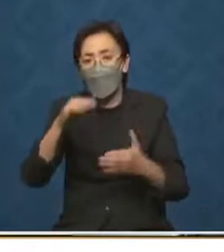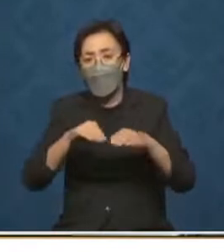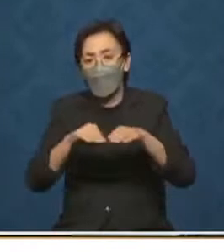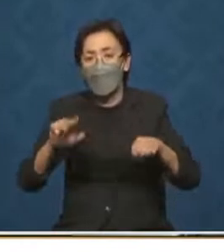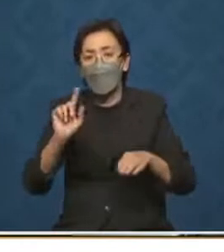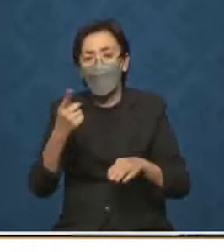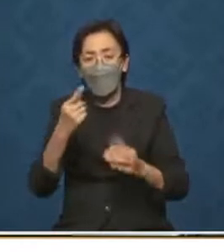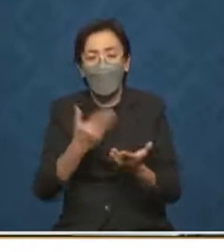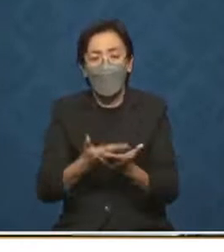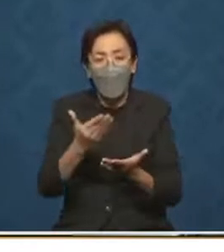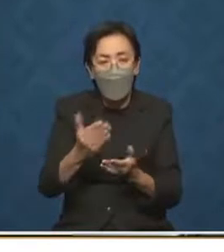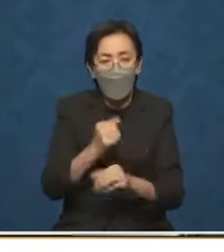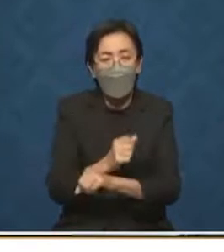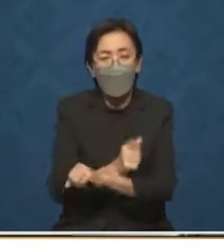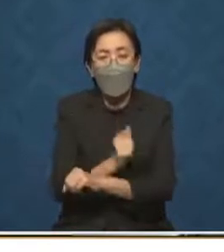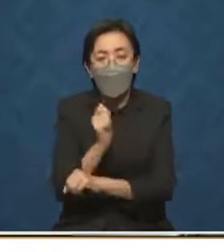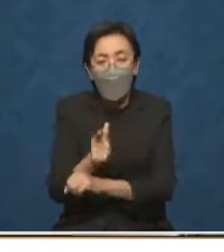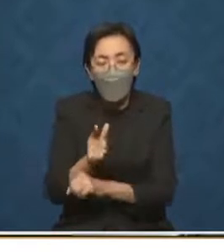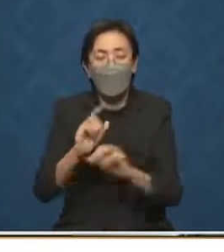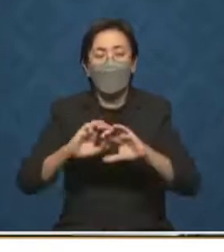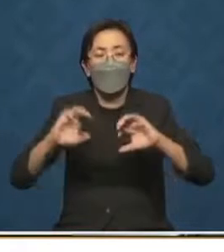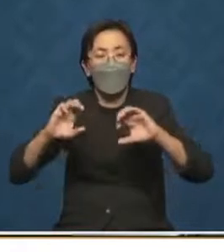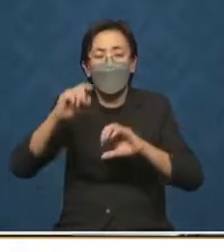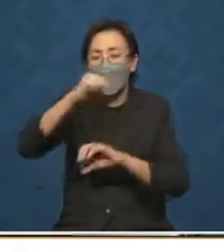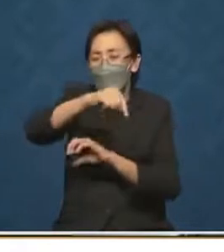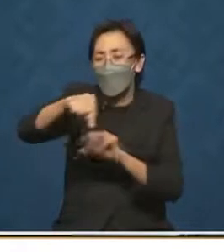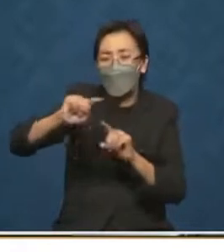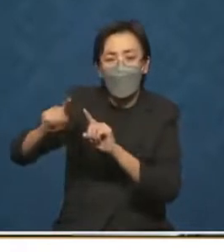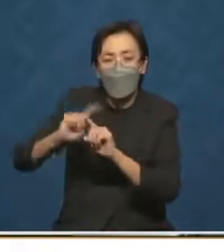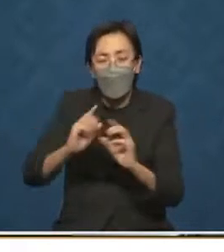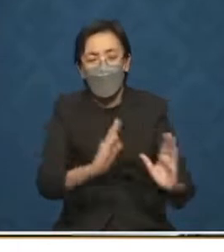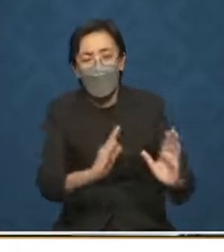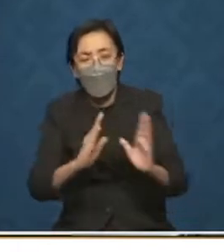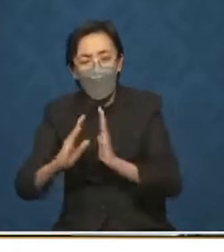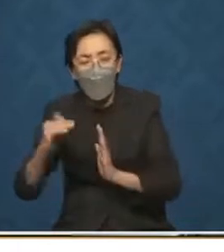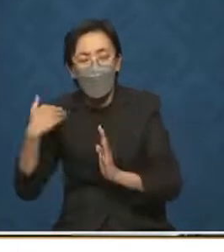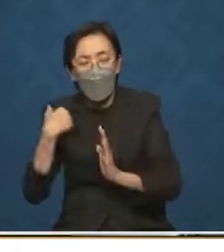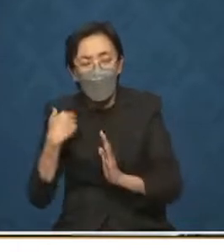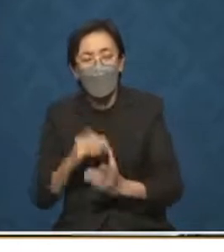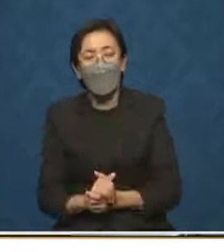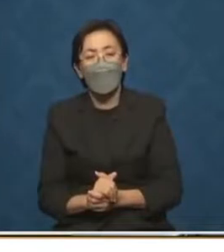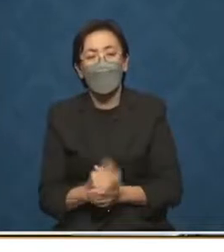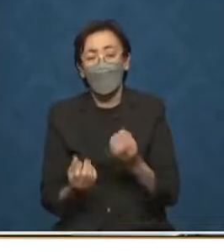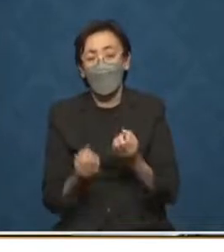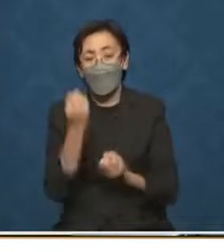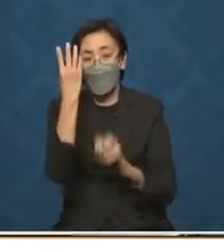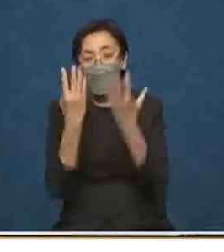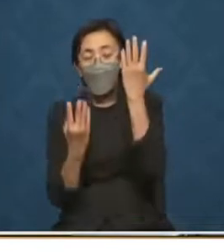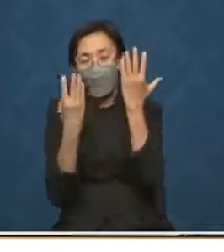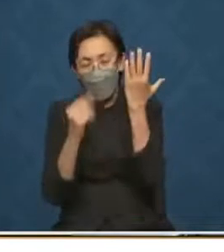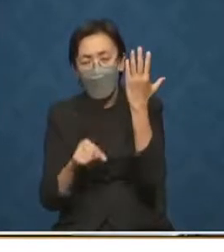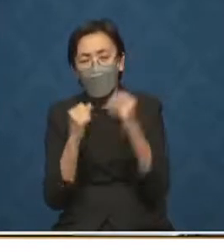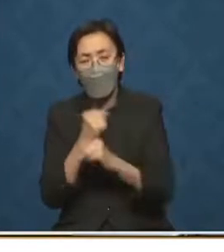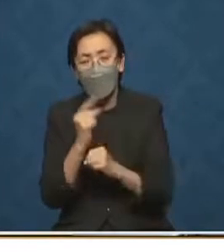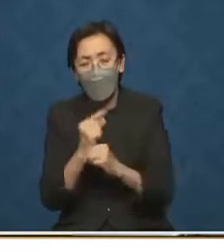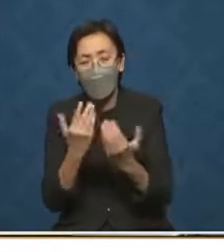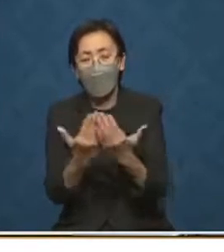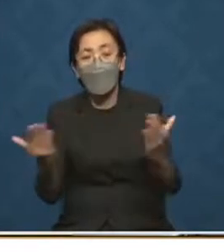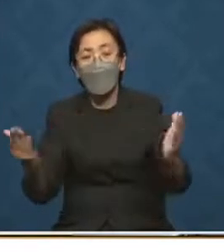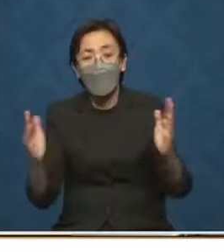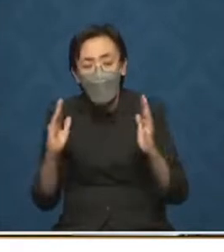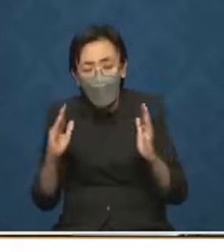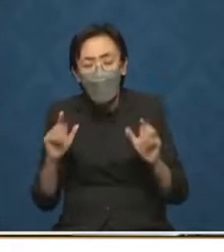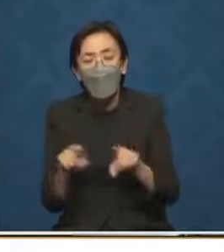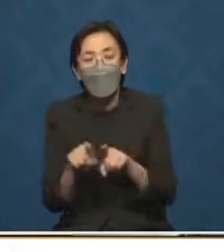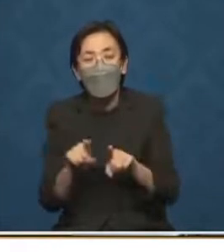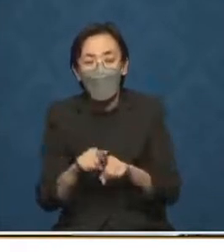านในการจัดซื้อ จัดจ้าง หน่วยงาน ภาค รัอื่น ๆเพราะการก่อสร้างร ของกมุทยาลก็ไมได้ต่างไปกับการก่อสราง ถ